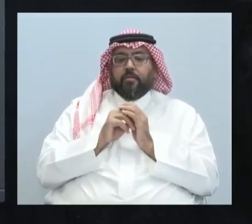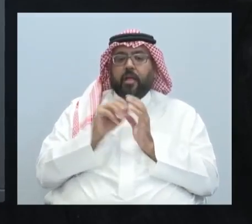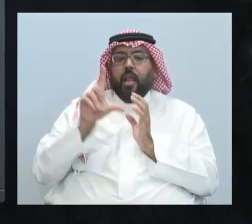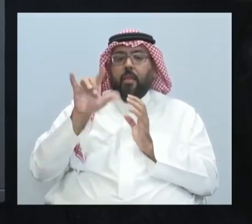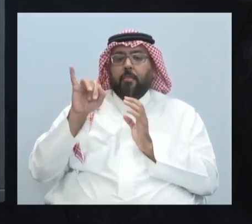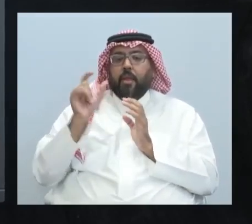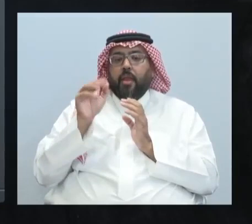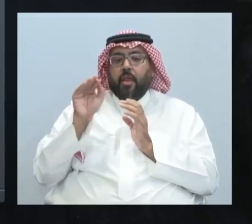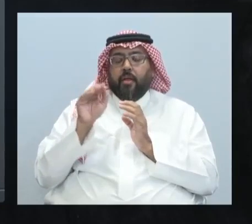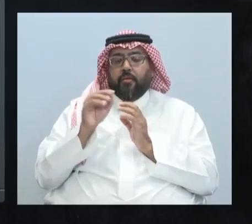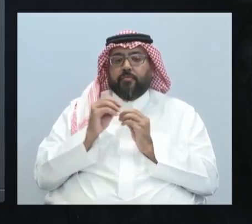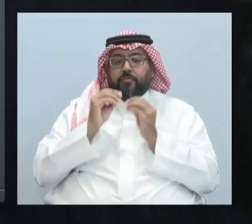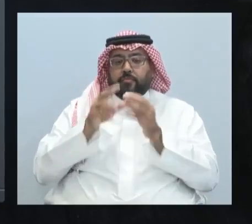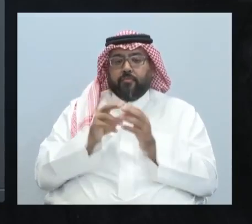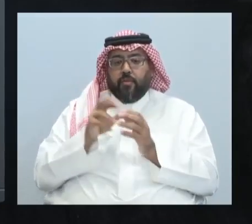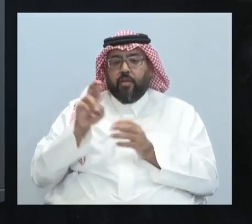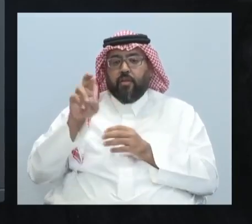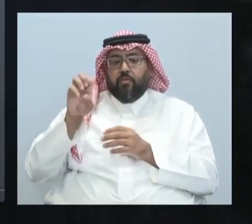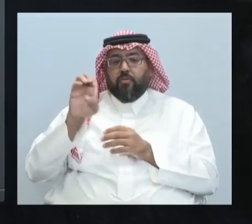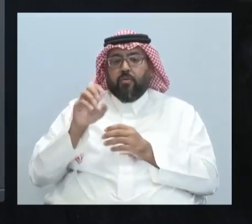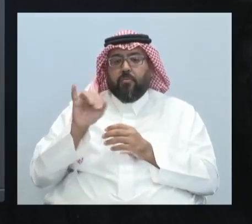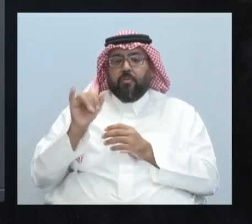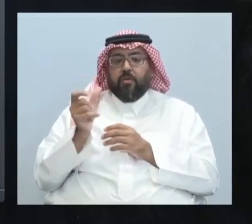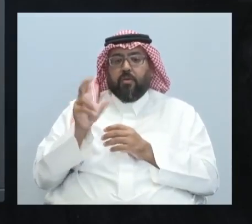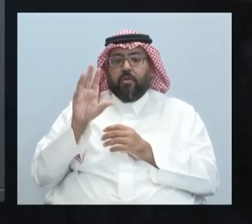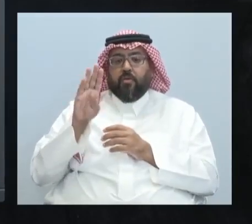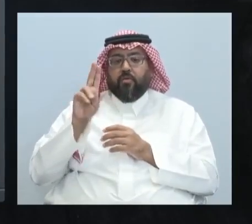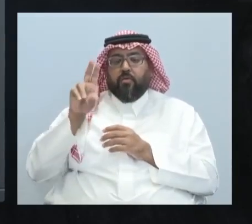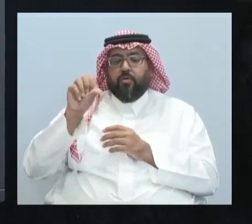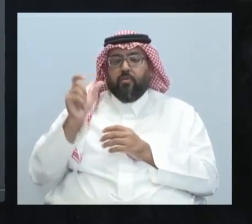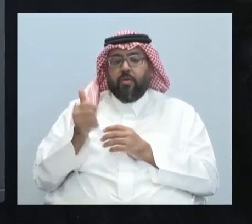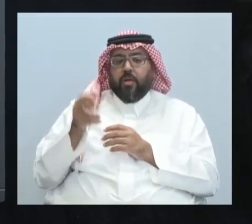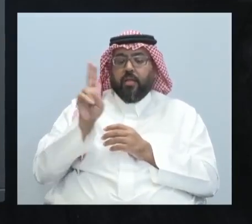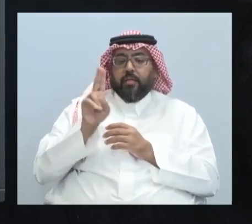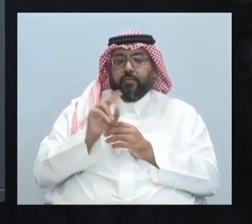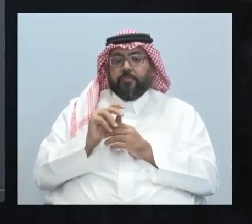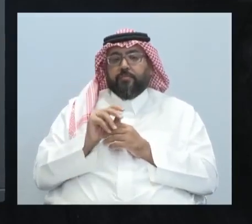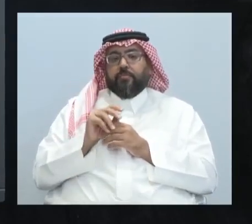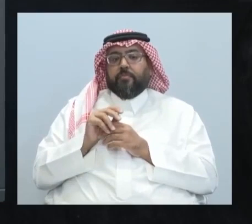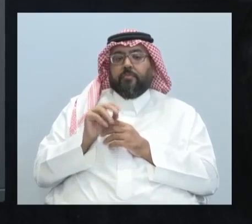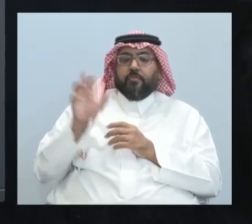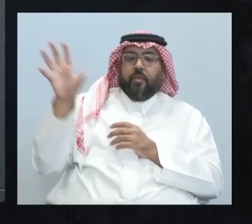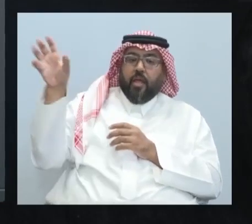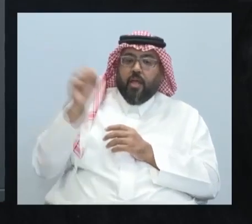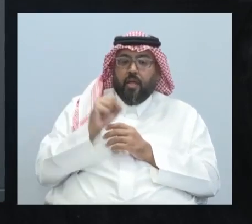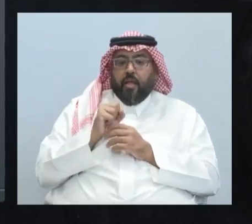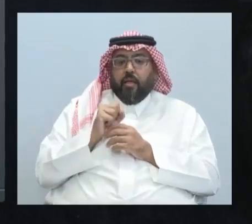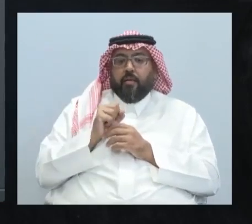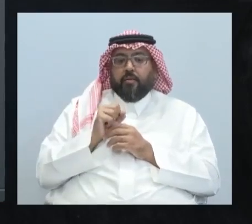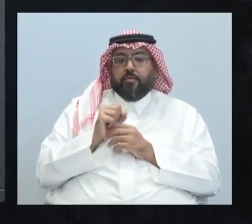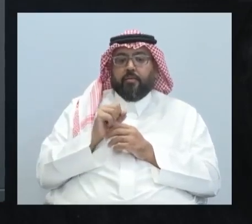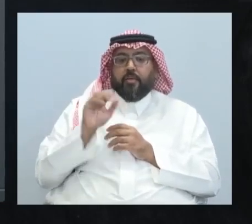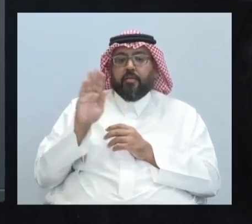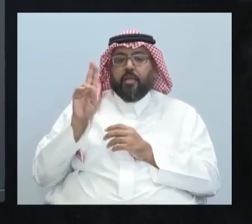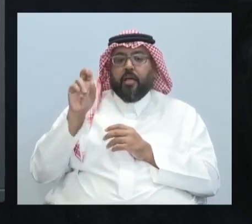لمنح لمنح ايش زوج من الالكترونات هذا المنح اللي موجود في القاعده ياخذ مين يستقبله